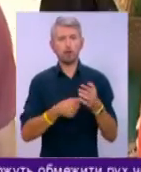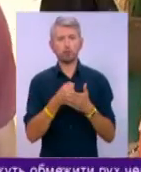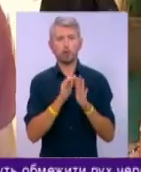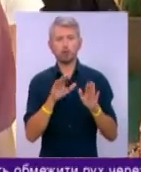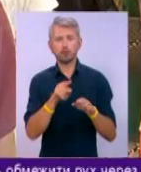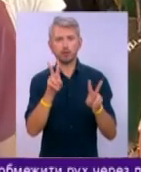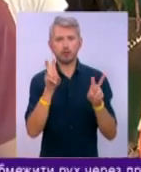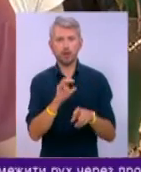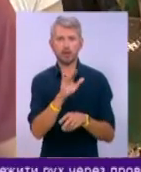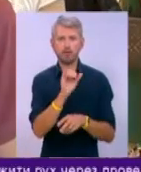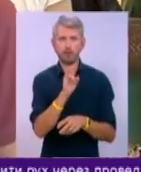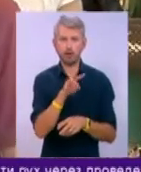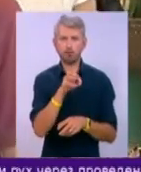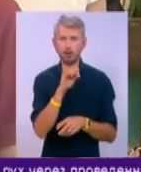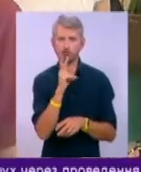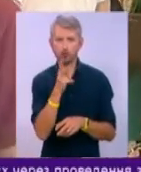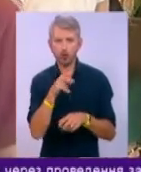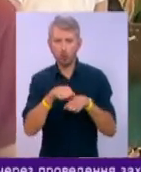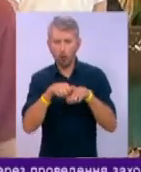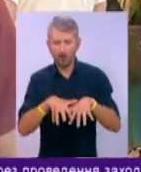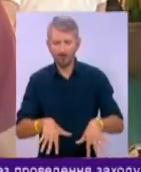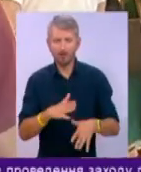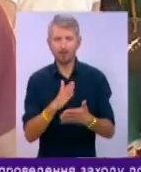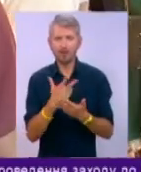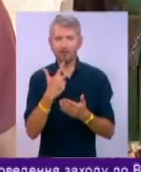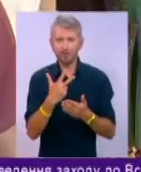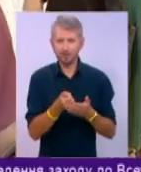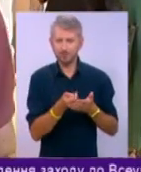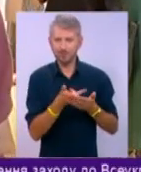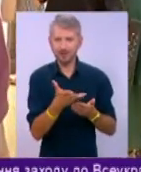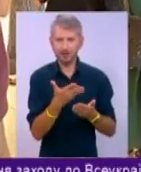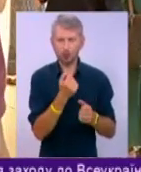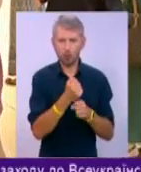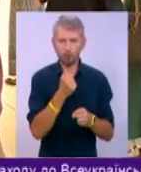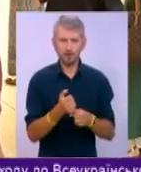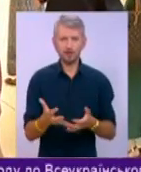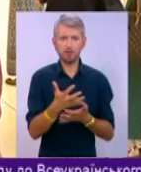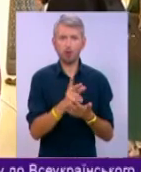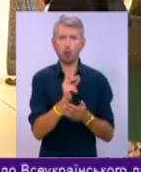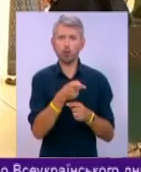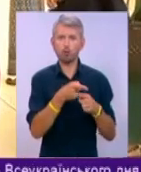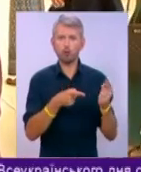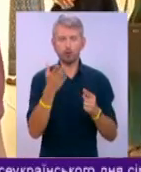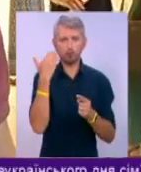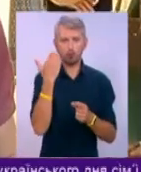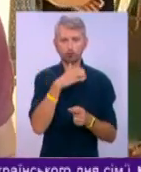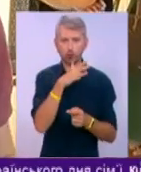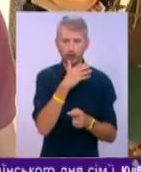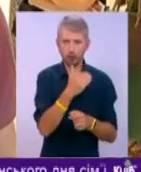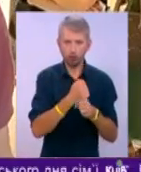Вона називається «Іван Марчук. Коріння». Тут є 3 цикли його робіт, зібрані як з другої половини минулого століття його роботи, так